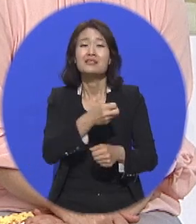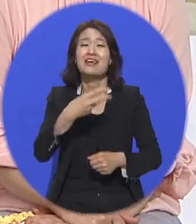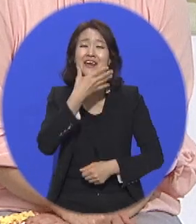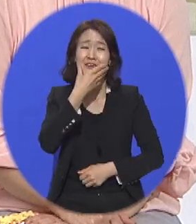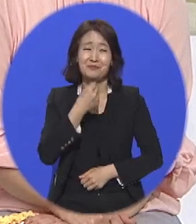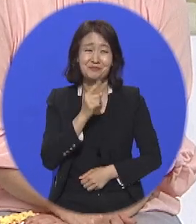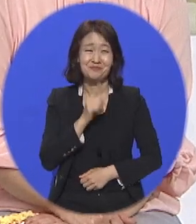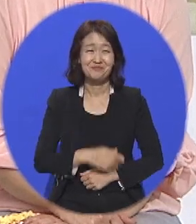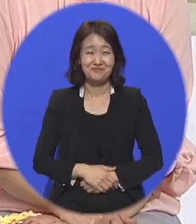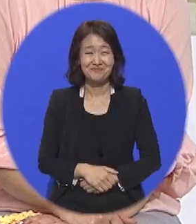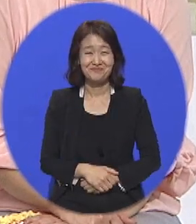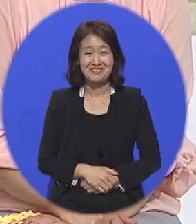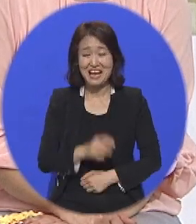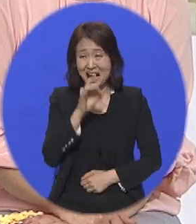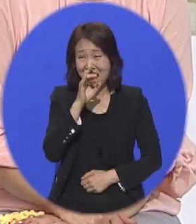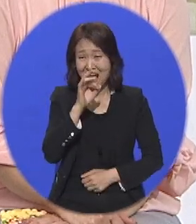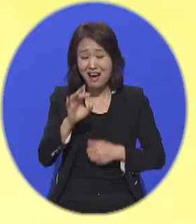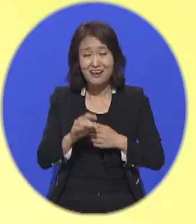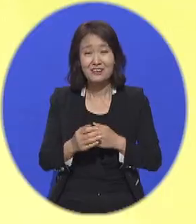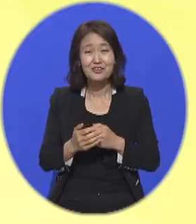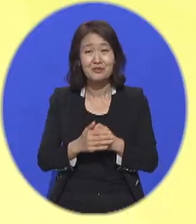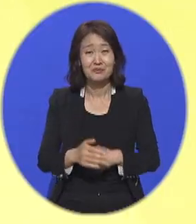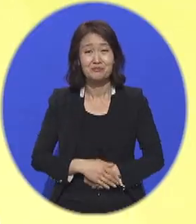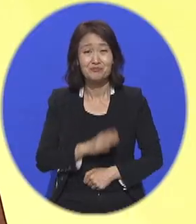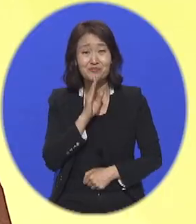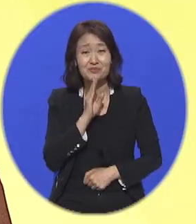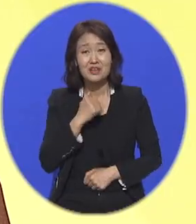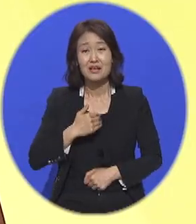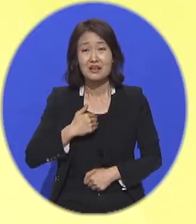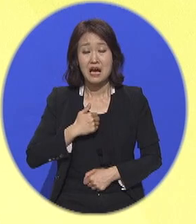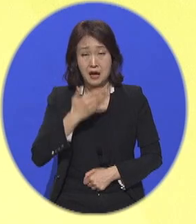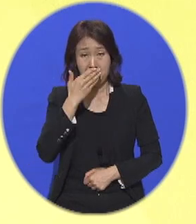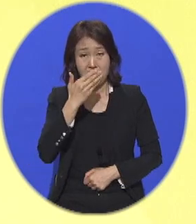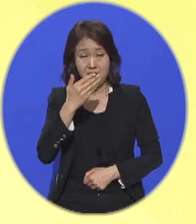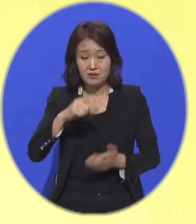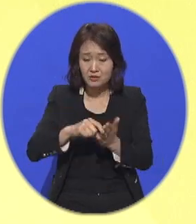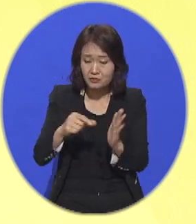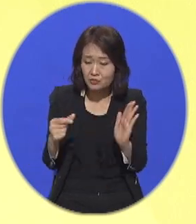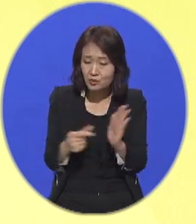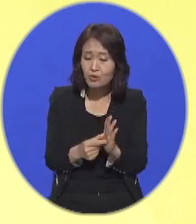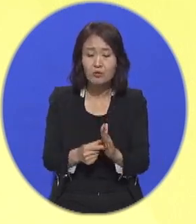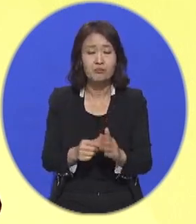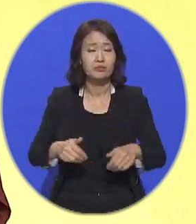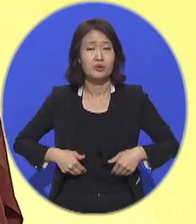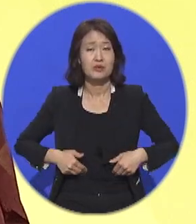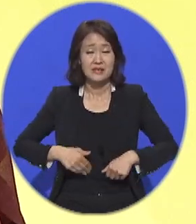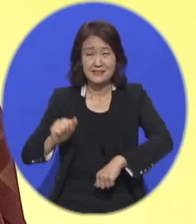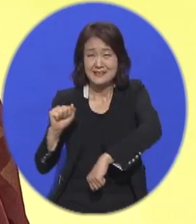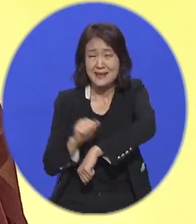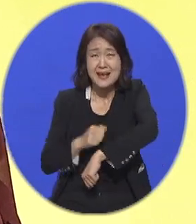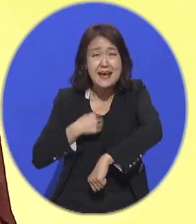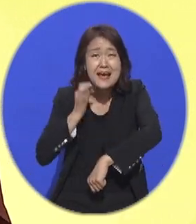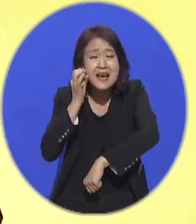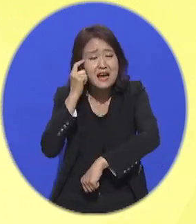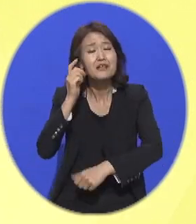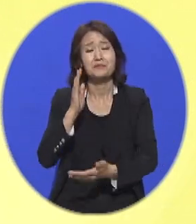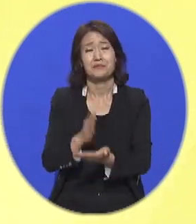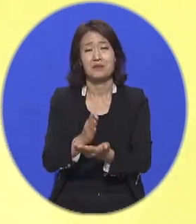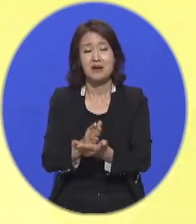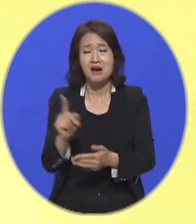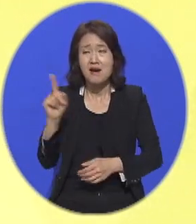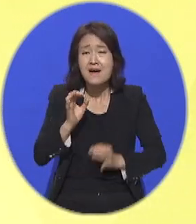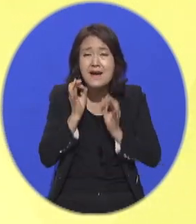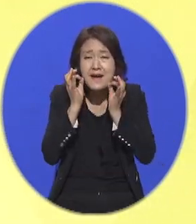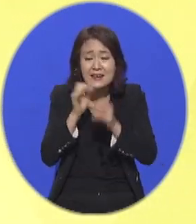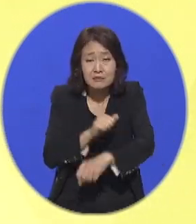말입니다. 안 되는 걸 역적으로 하니까 내 할 수 있는 만큼만 해야 됩니다. 그래서 잘할 하지 마십시오. 아무리